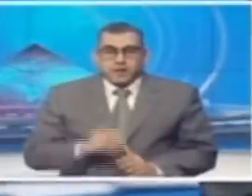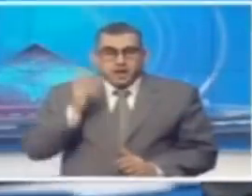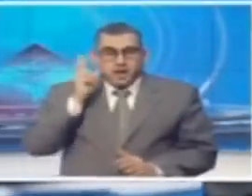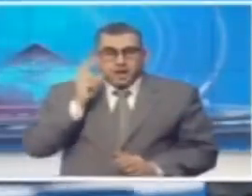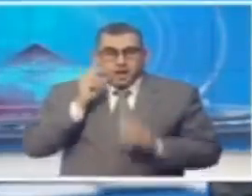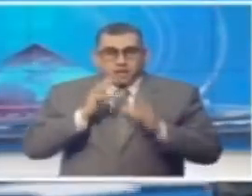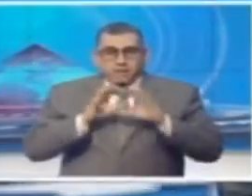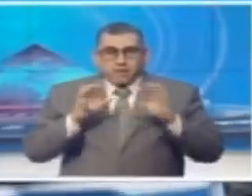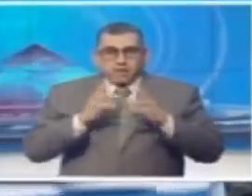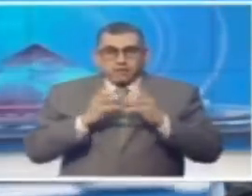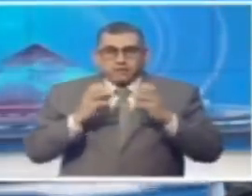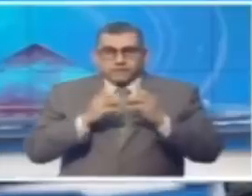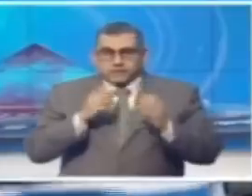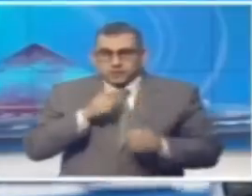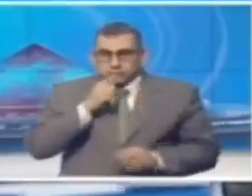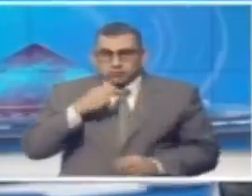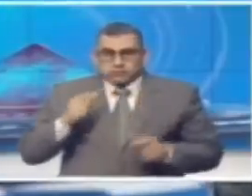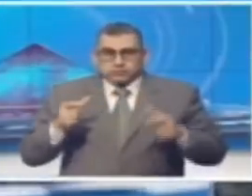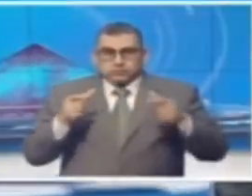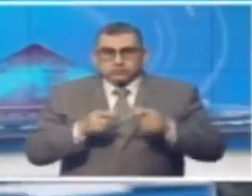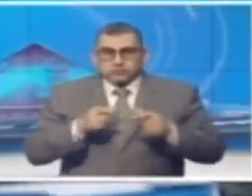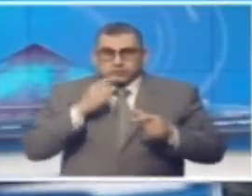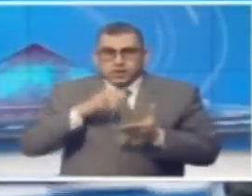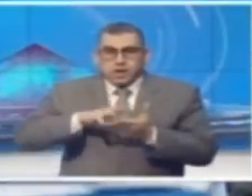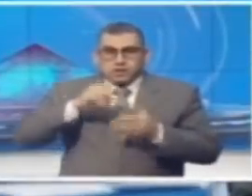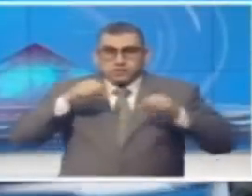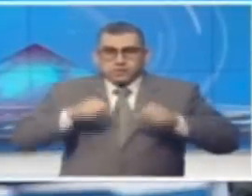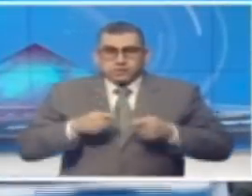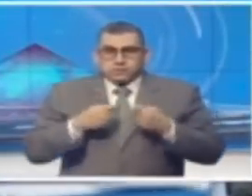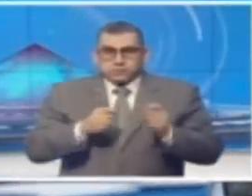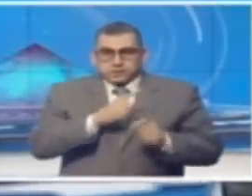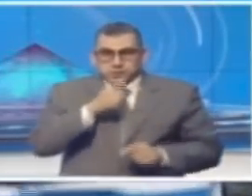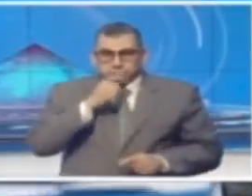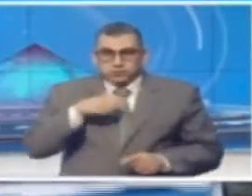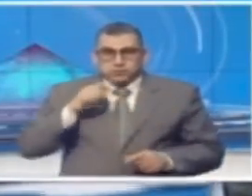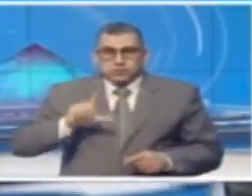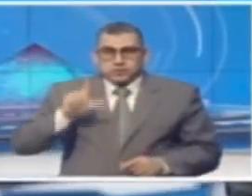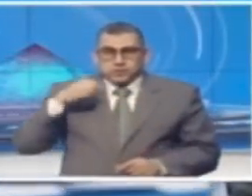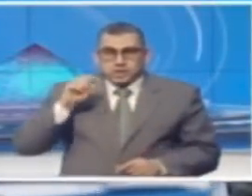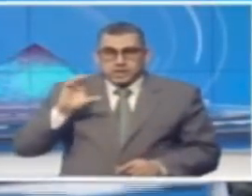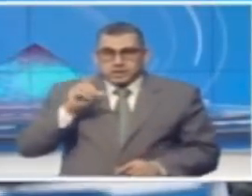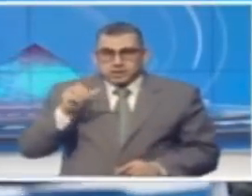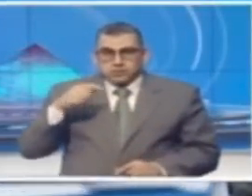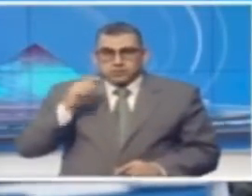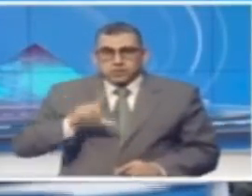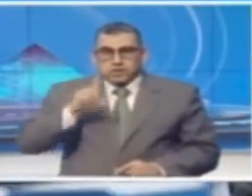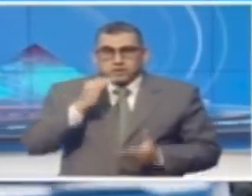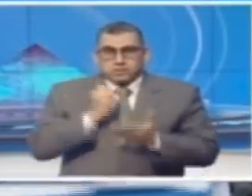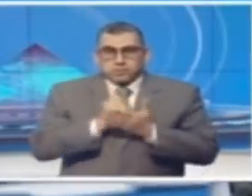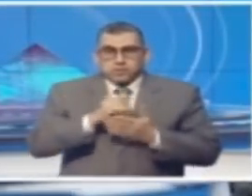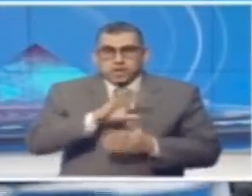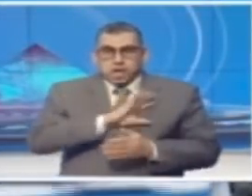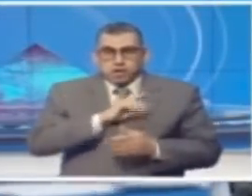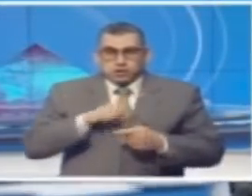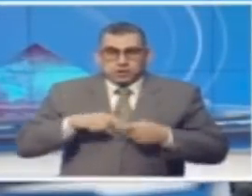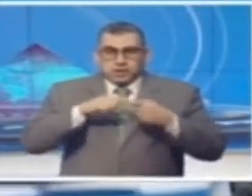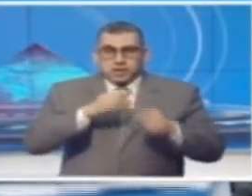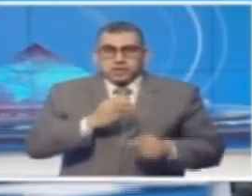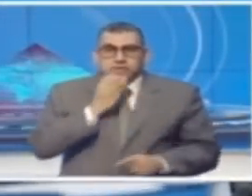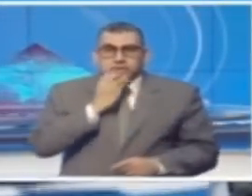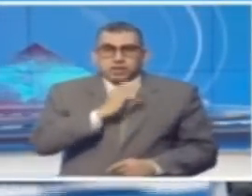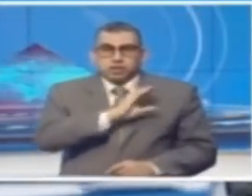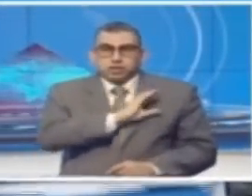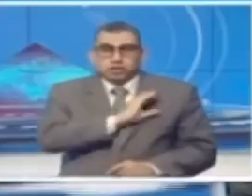الأخبار بالتفصيل. عقدت بقصر الاتحادية مباحثات قمة بين الرئيس عبد الفتاح السيسي ورئيس المجلس العسكري